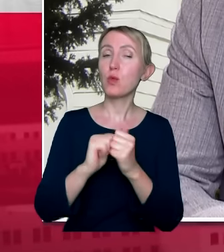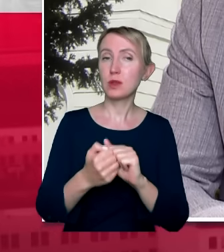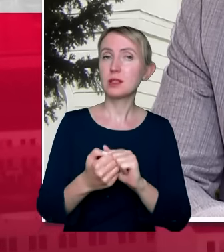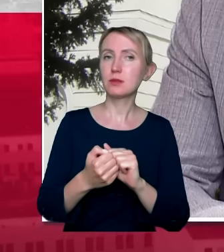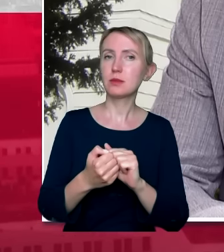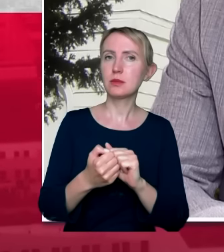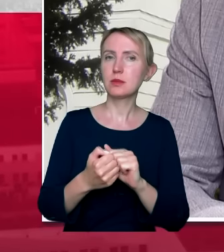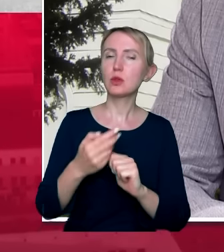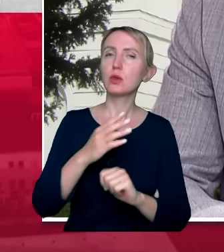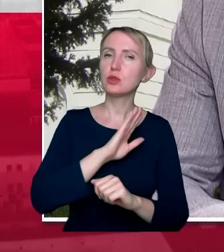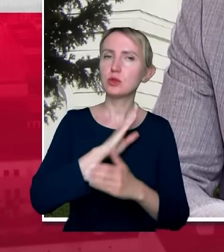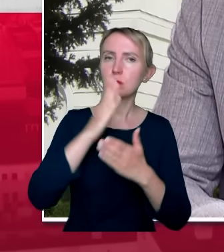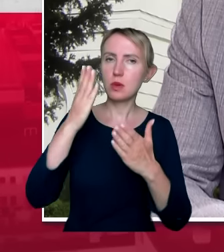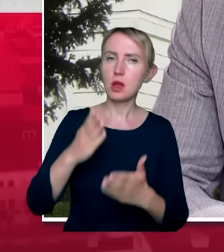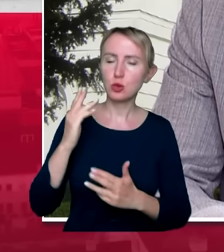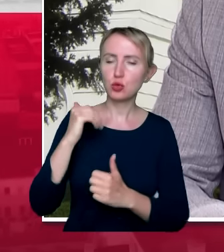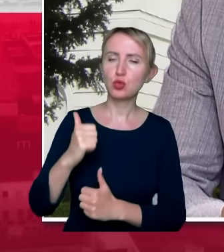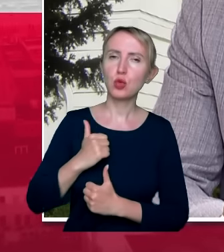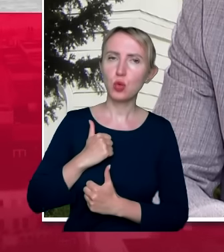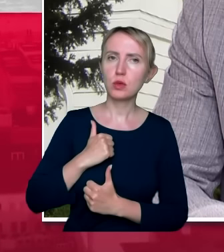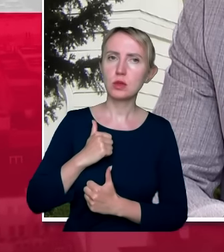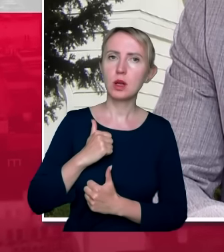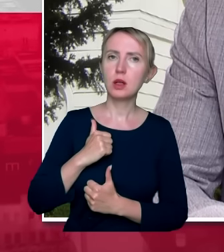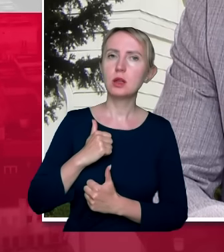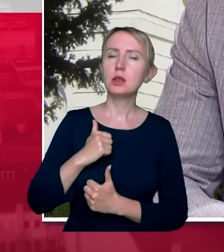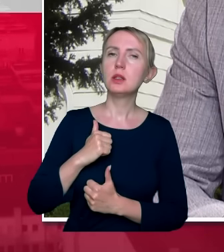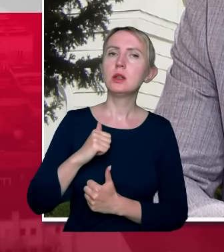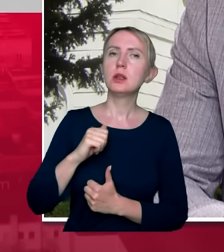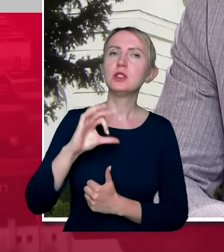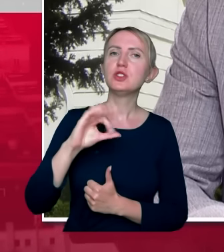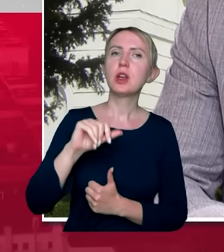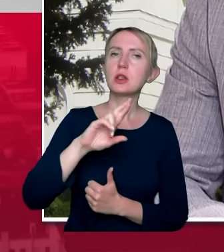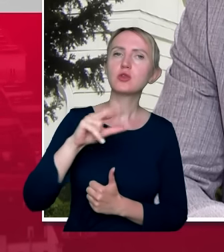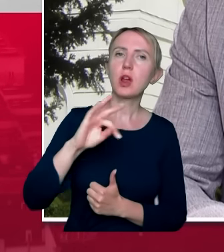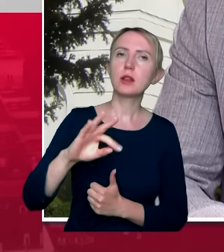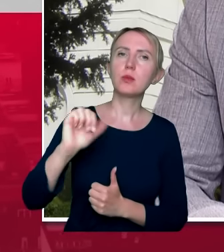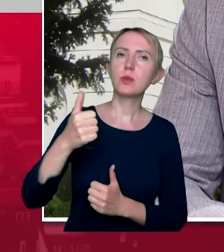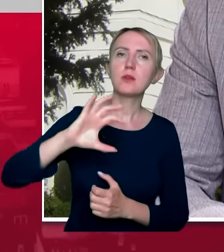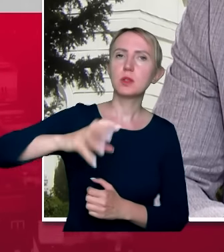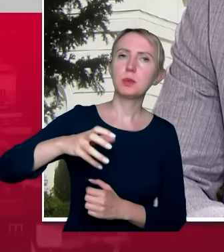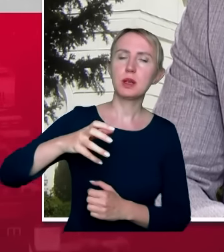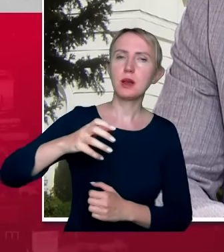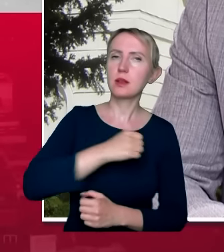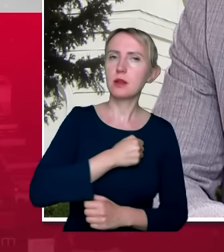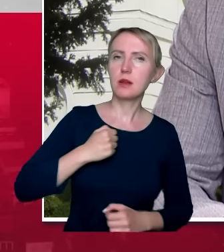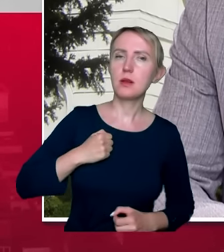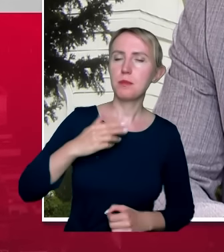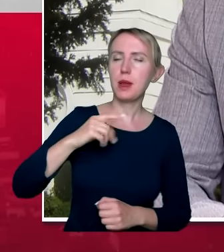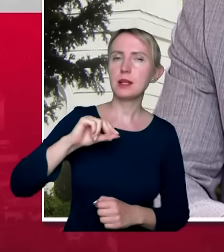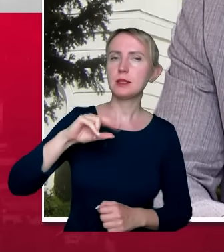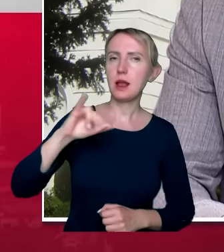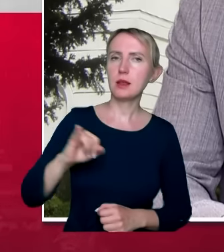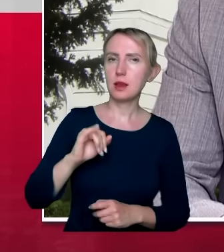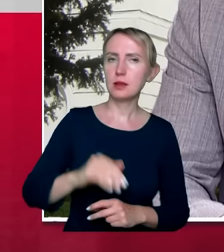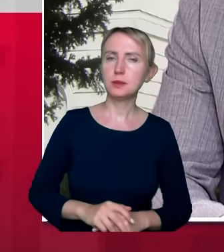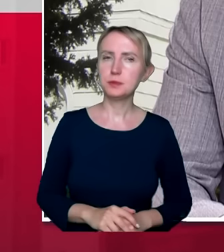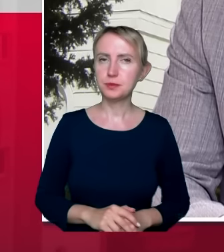była śmierć żołnierza, sierżanta pierwszej brygady, warszawskiej brygady wojsk pancernej.